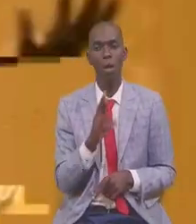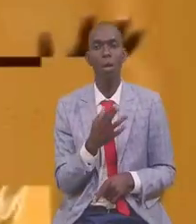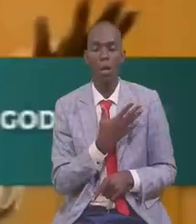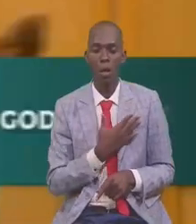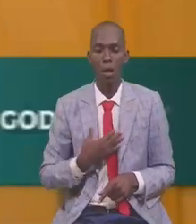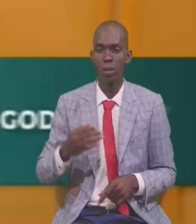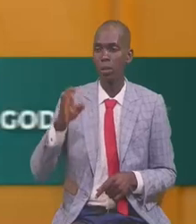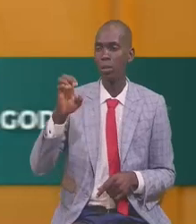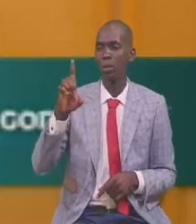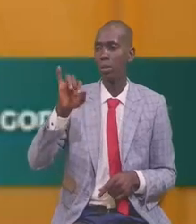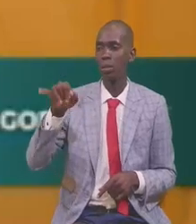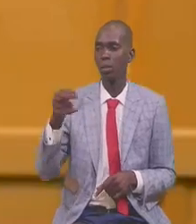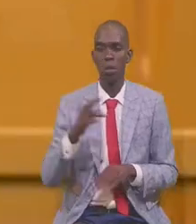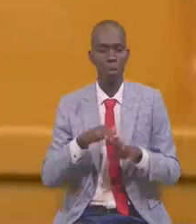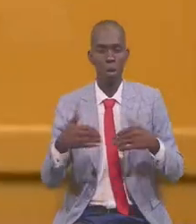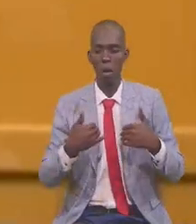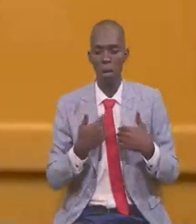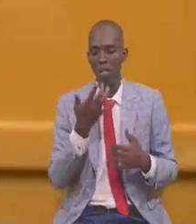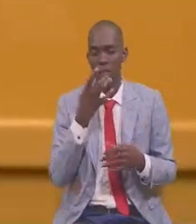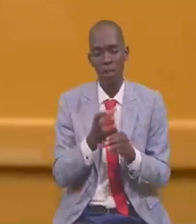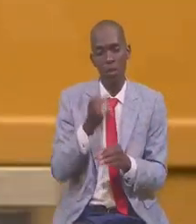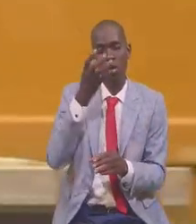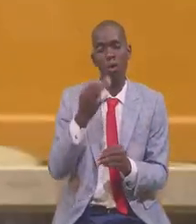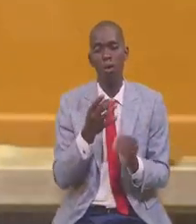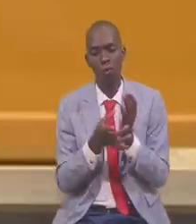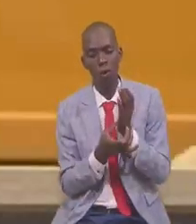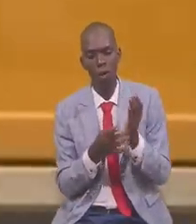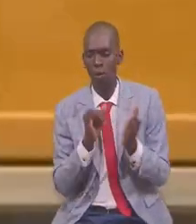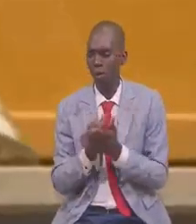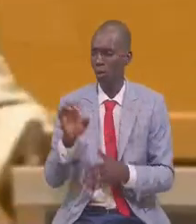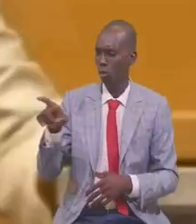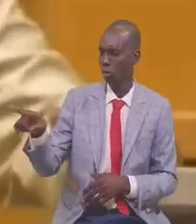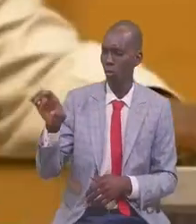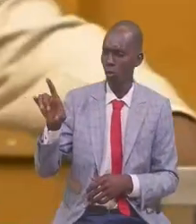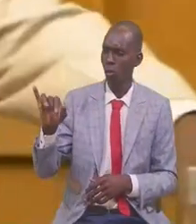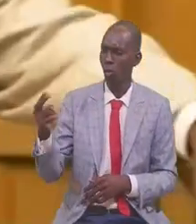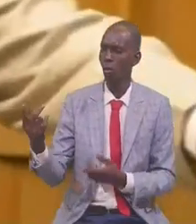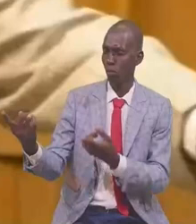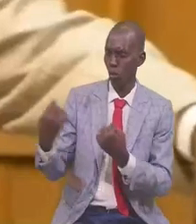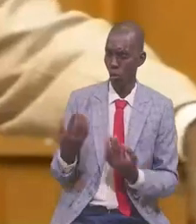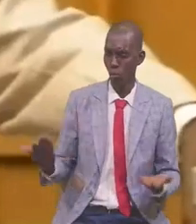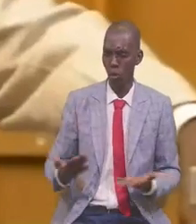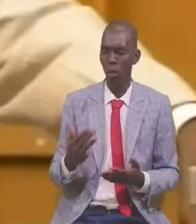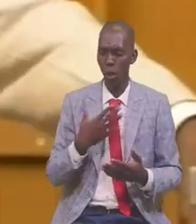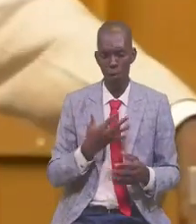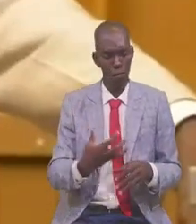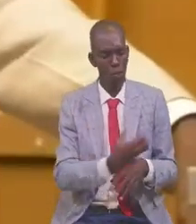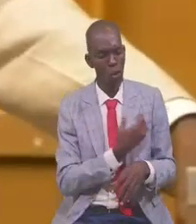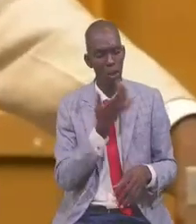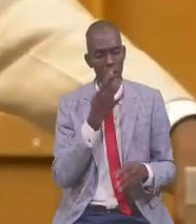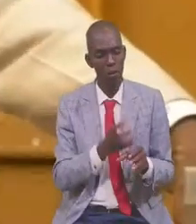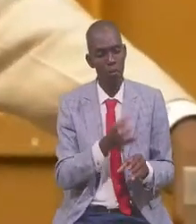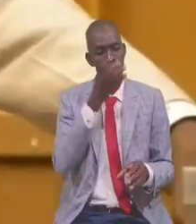Élie n'avait pas une bouteille d'onction pour dire, Élisée, viens ici. Et pour verser l'huile sur lui,